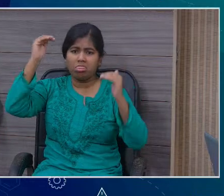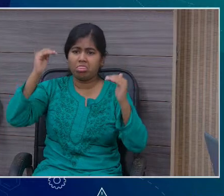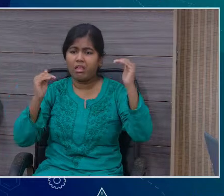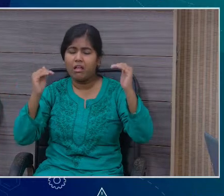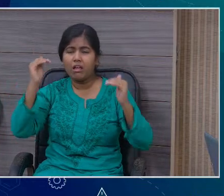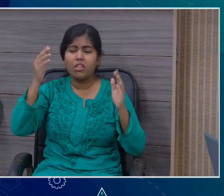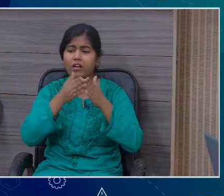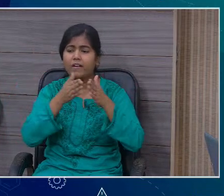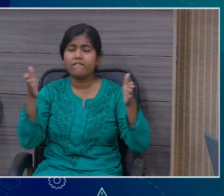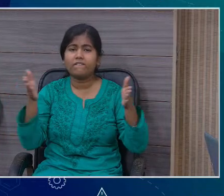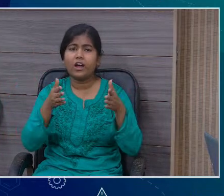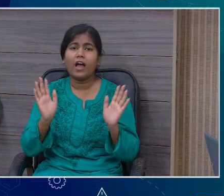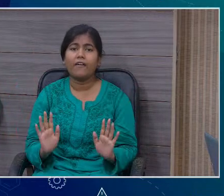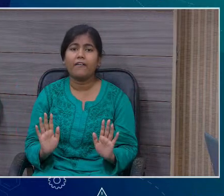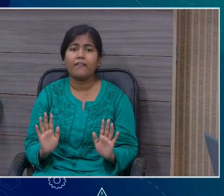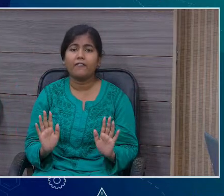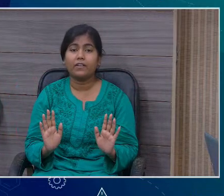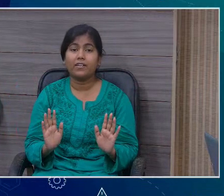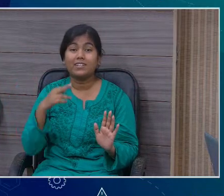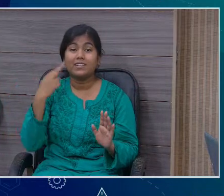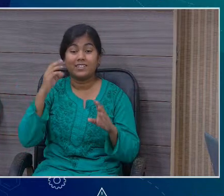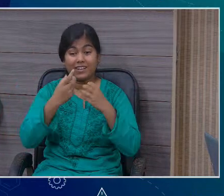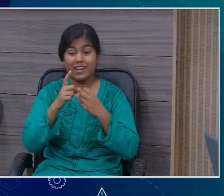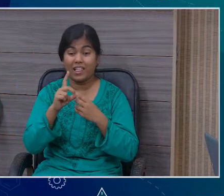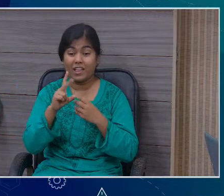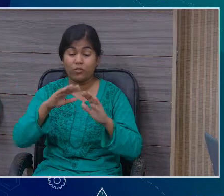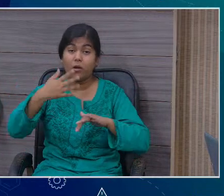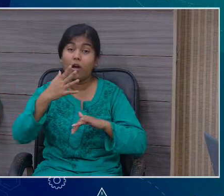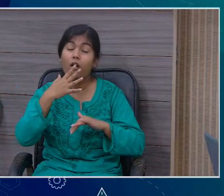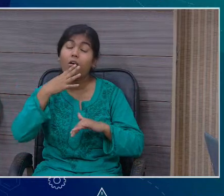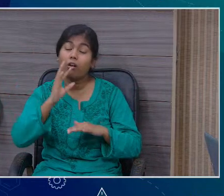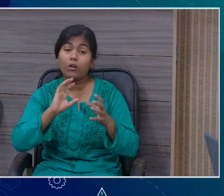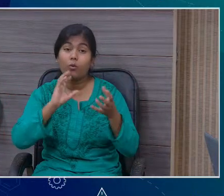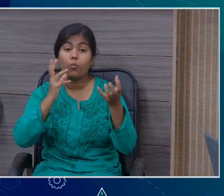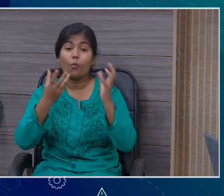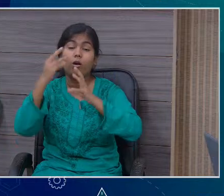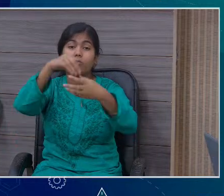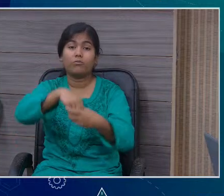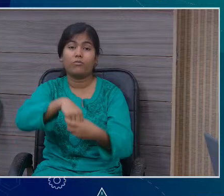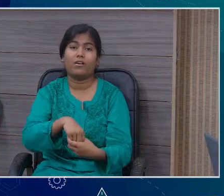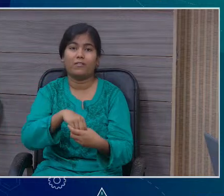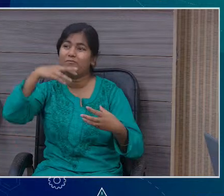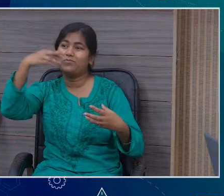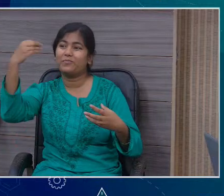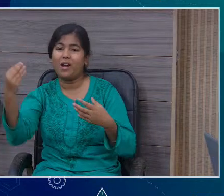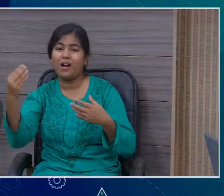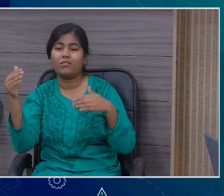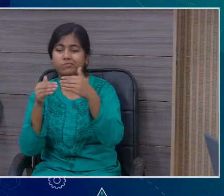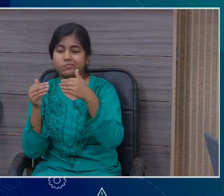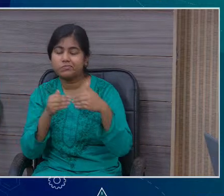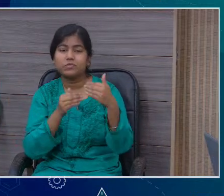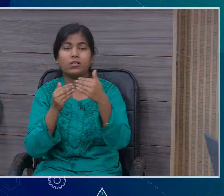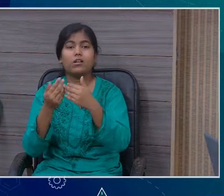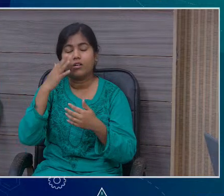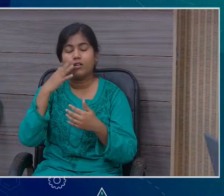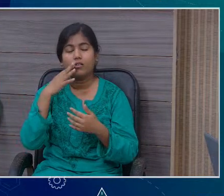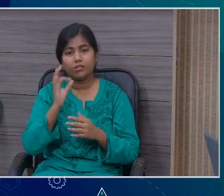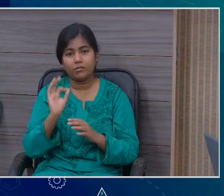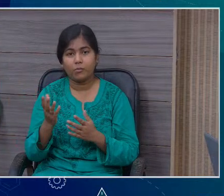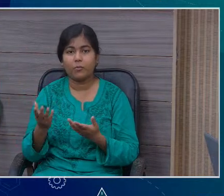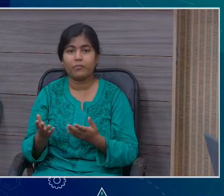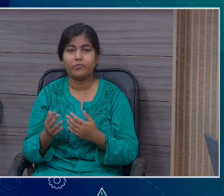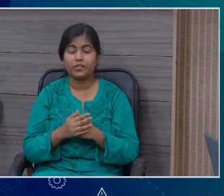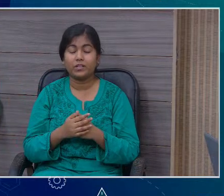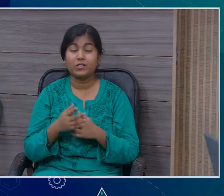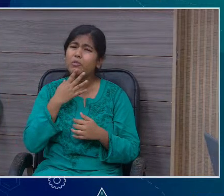बिकॉज आफ्टर क्लास 12 दे विल बी एंटरिंग द रियल वर्ल्ड. सो इट बिकम्स वेरी इंपॉर्टेंट फॉर us teachers to give them a reality